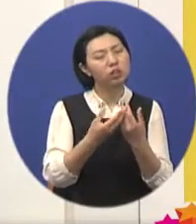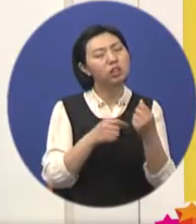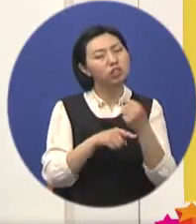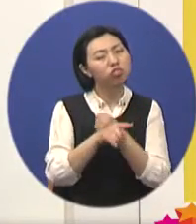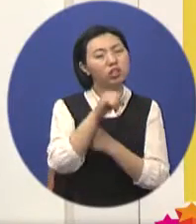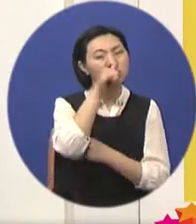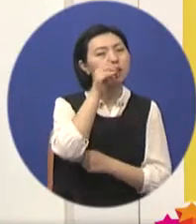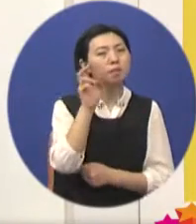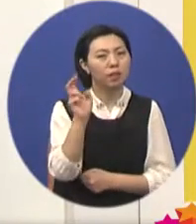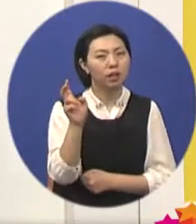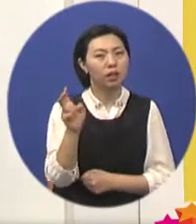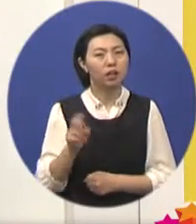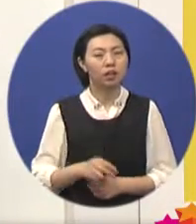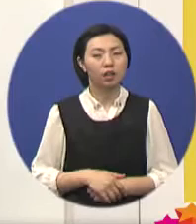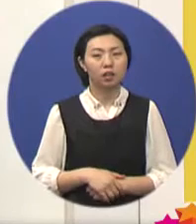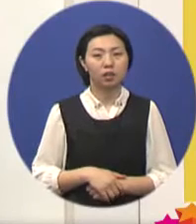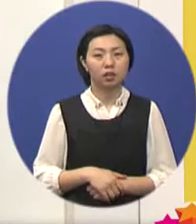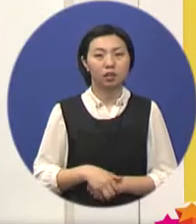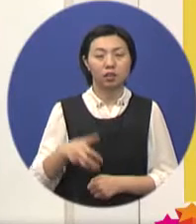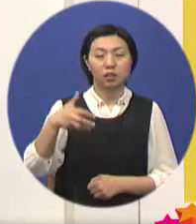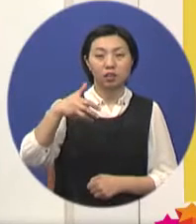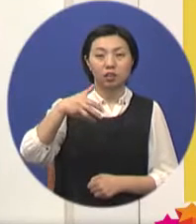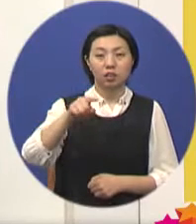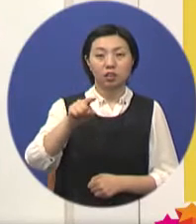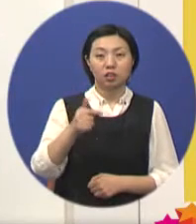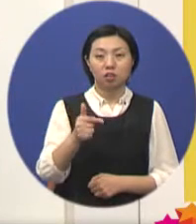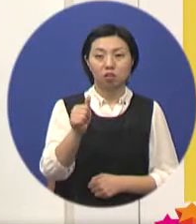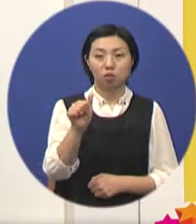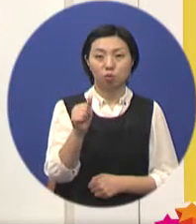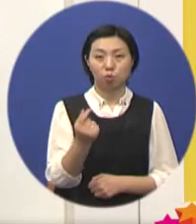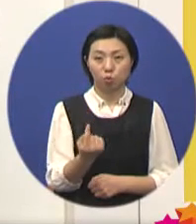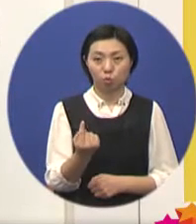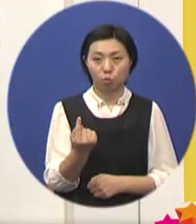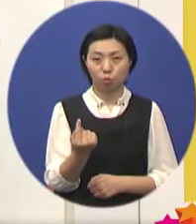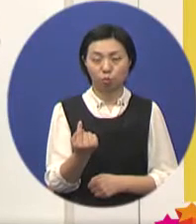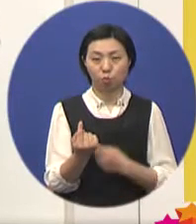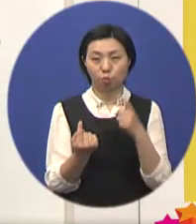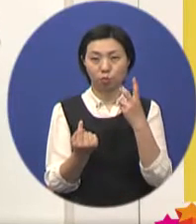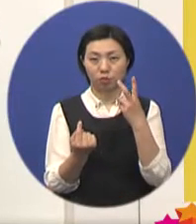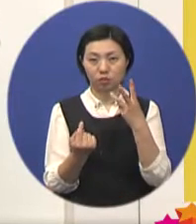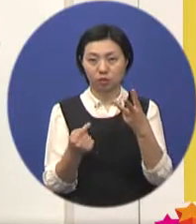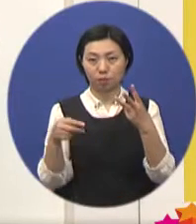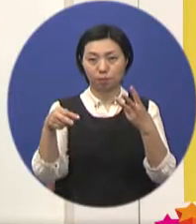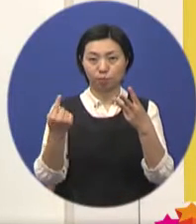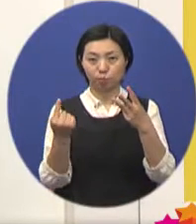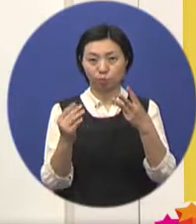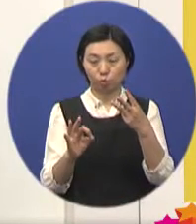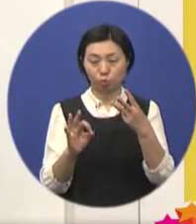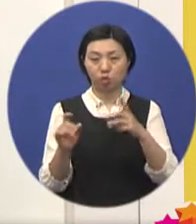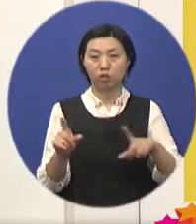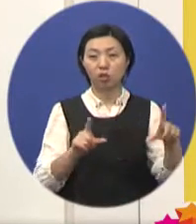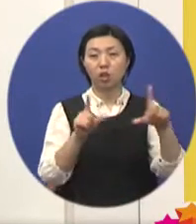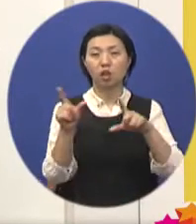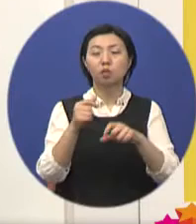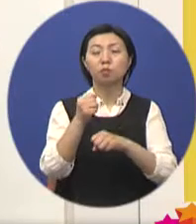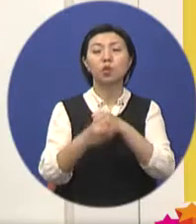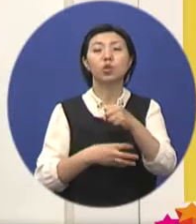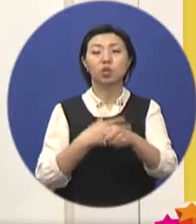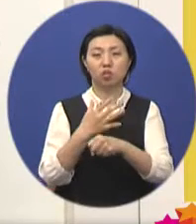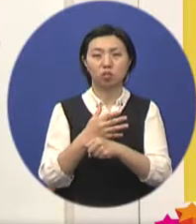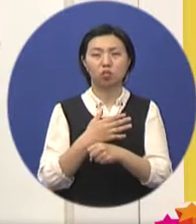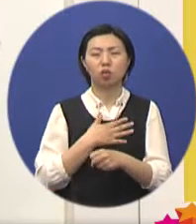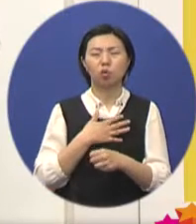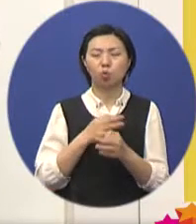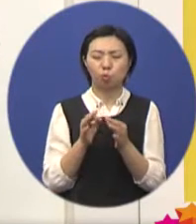예예. 예. 어머니. 예예. 예. 천호동에서 천호삼동. 천호 삼동에서 몇 년이나 사셨어요? 전